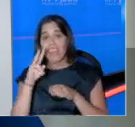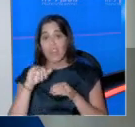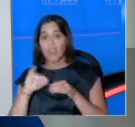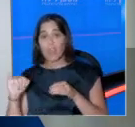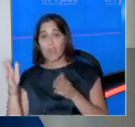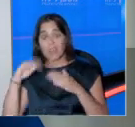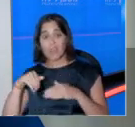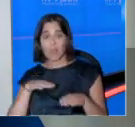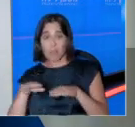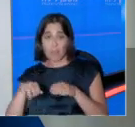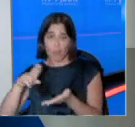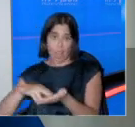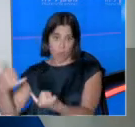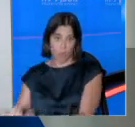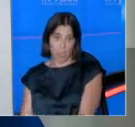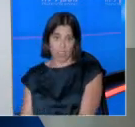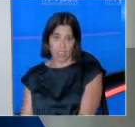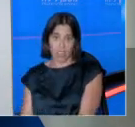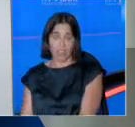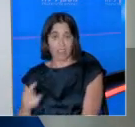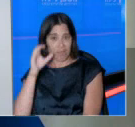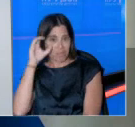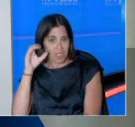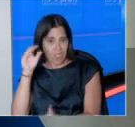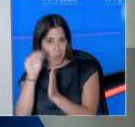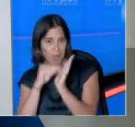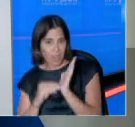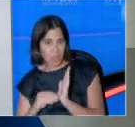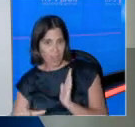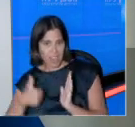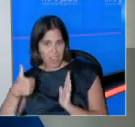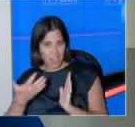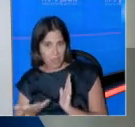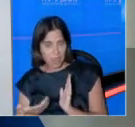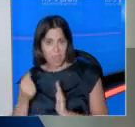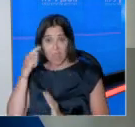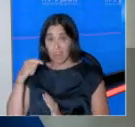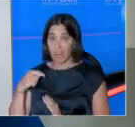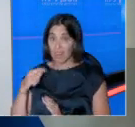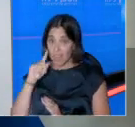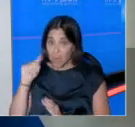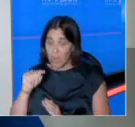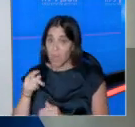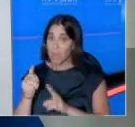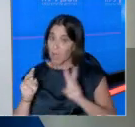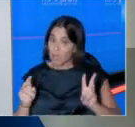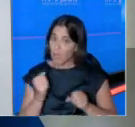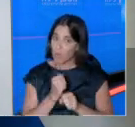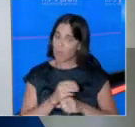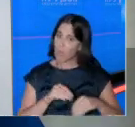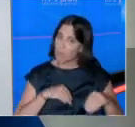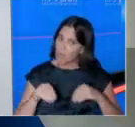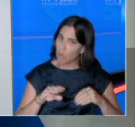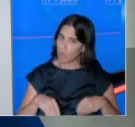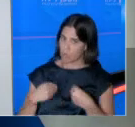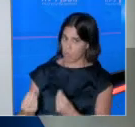אפילו מהממשלה הנוכחית. רק תסתכלו על רשימת השרים. תדעו לכם, השמאל עושה כאן פשרות לא קלות, כשהוא